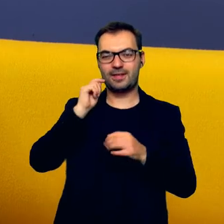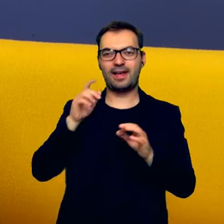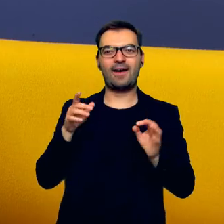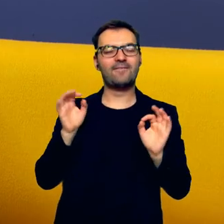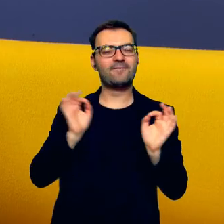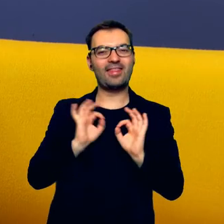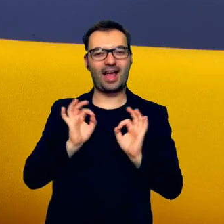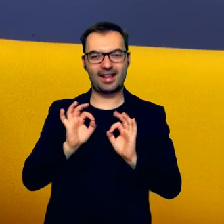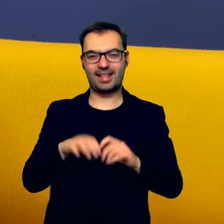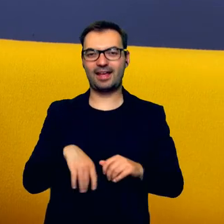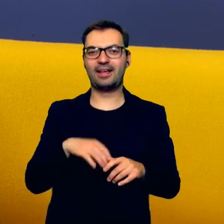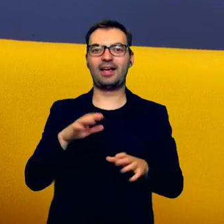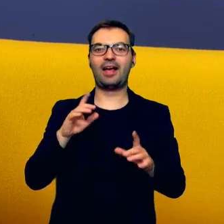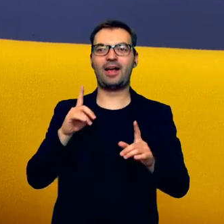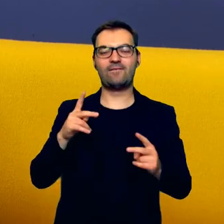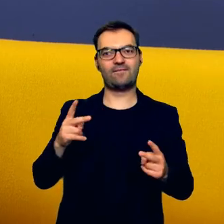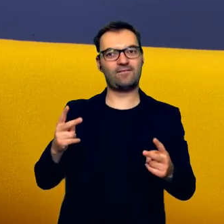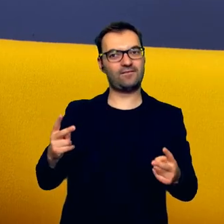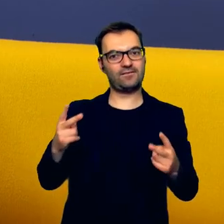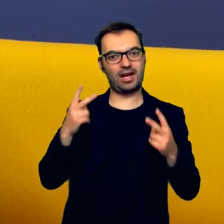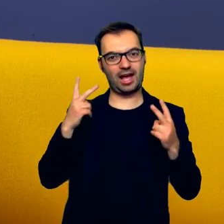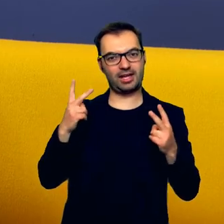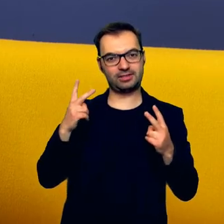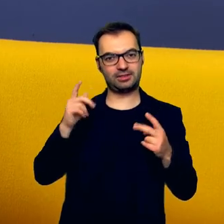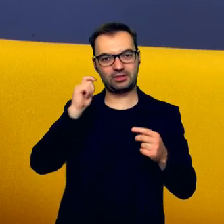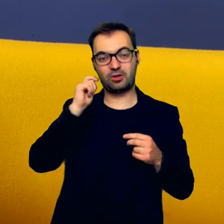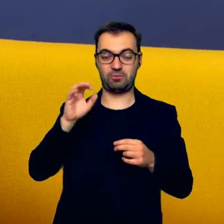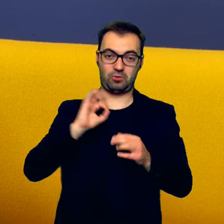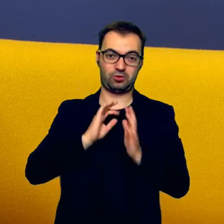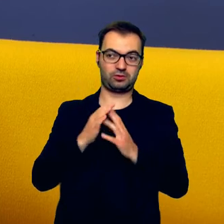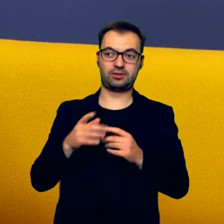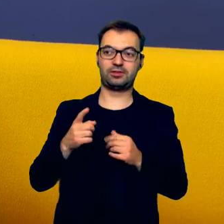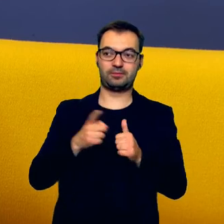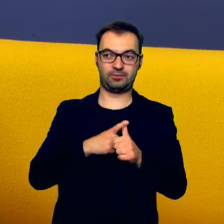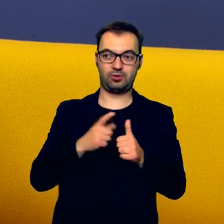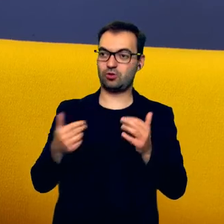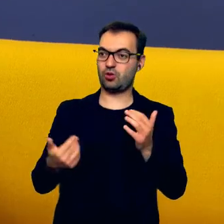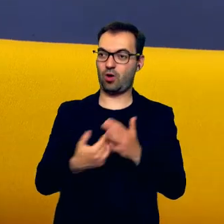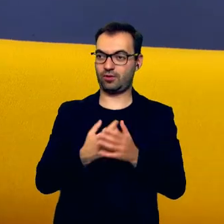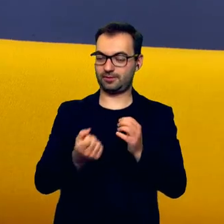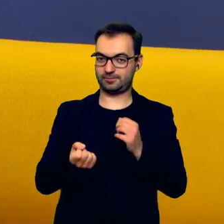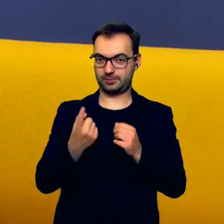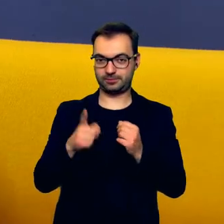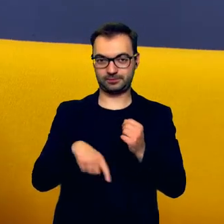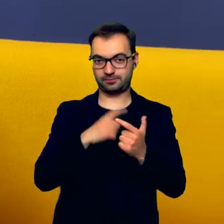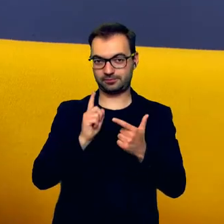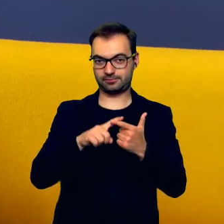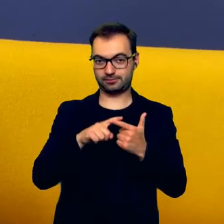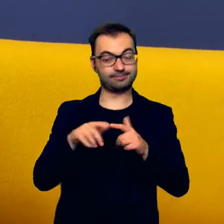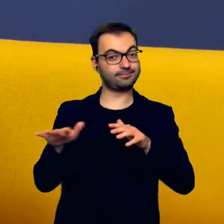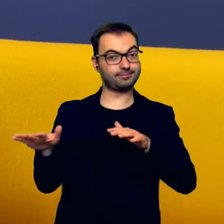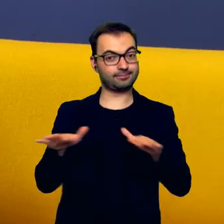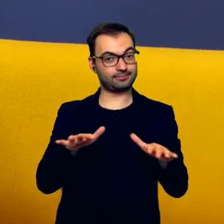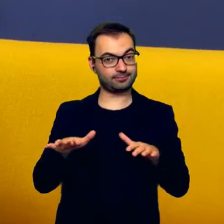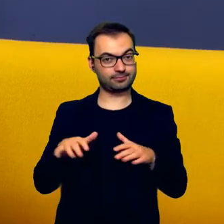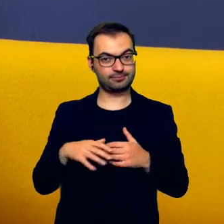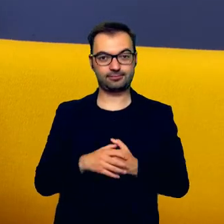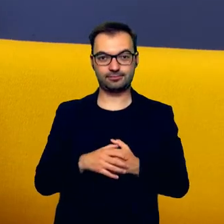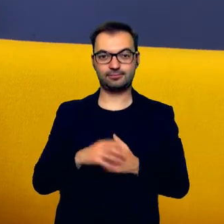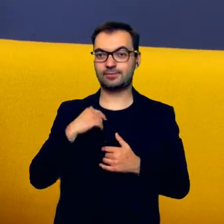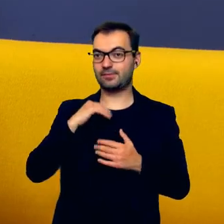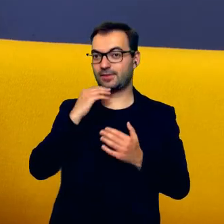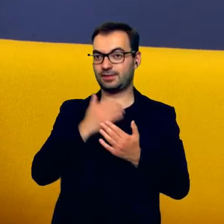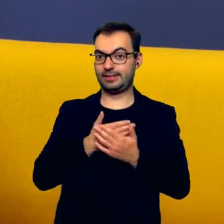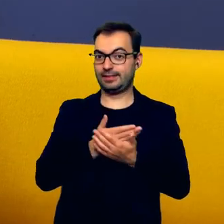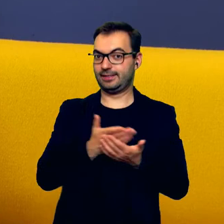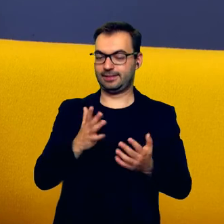fatalna, ważna bardzo postać w mojej powieści, to jest jedno nowum, a drugie nowum to jest miejsce. I tutaj powiem coś,